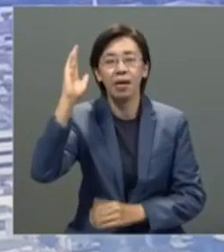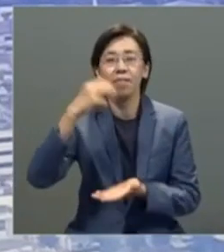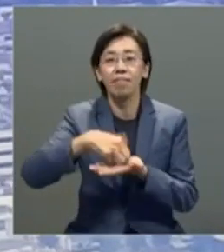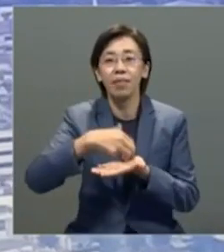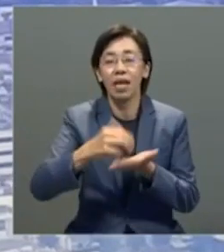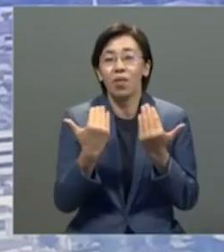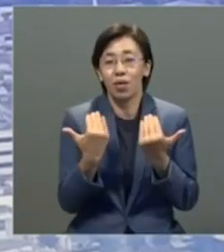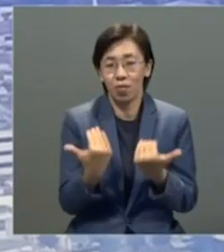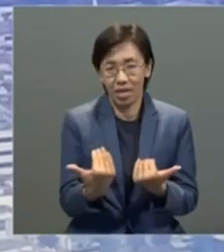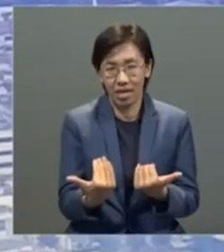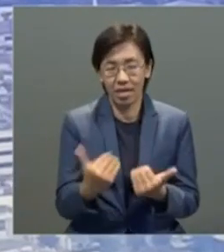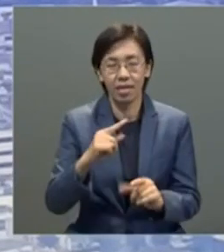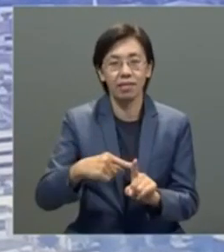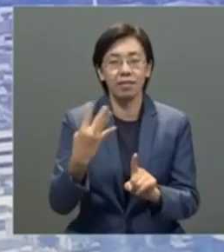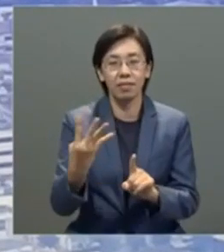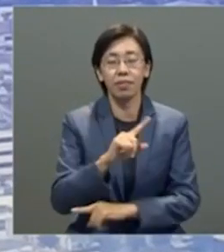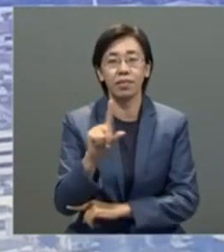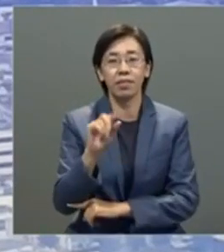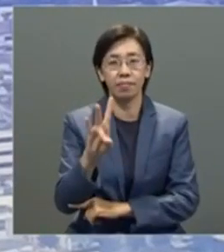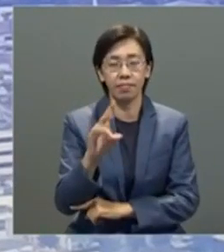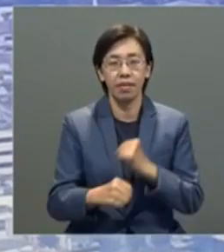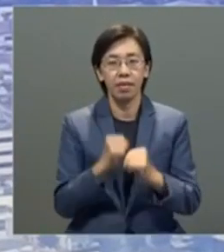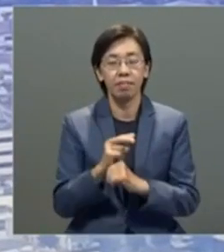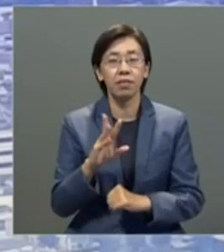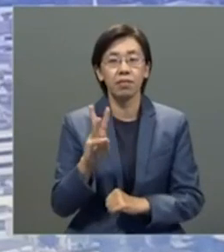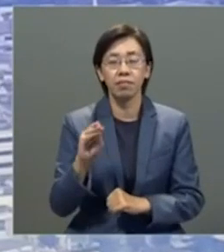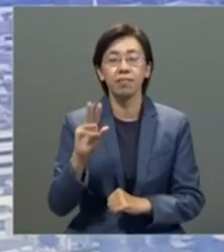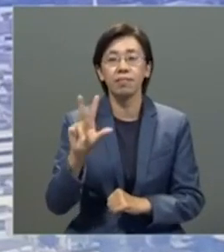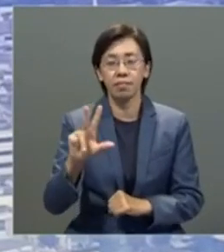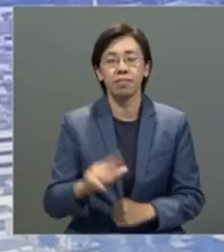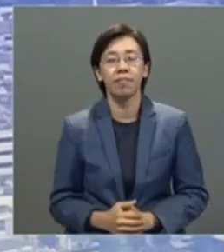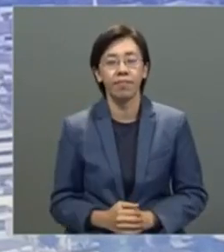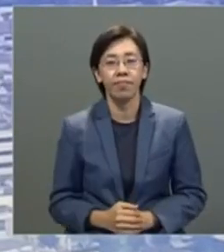ขอกราบสวัสดีครับพี่น้องประชาชนครับผมนายแพทย์ทวีศิลป์วิษณุโยธินมารายงานตัวในวันที่27เมษายน2563